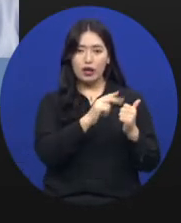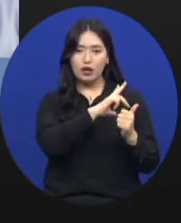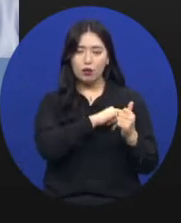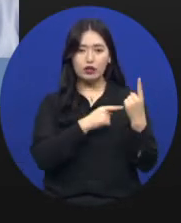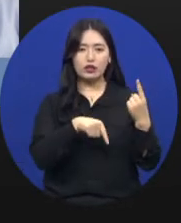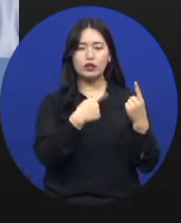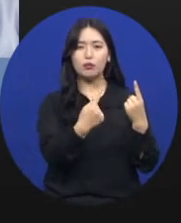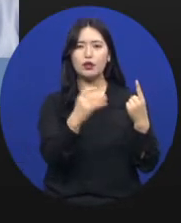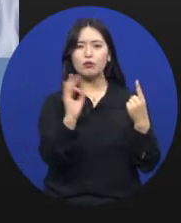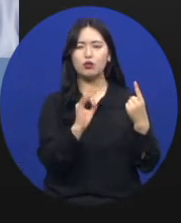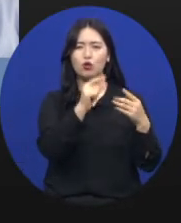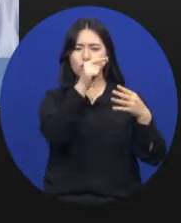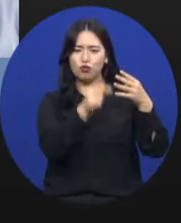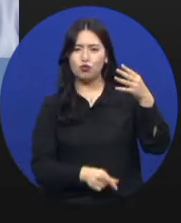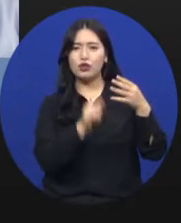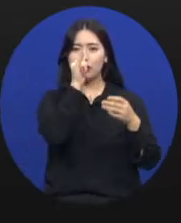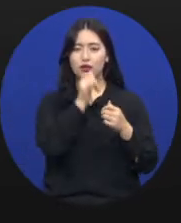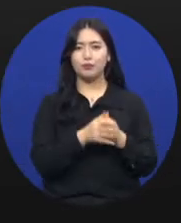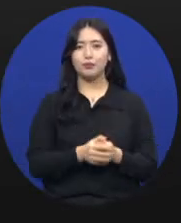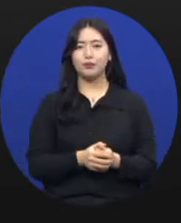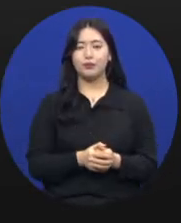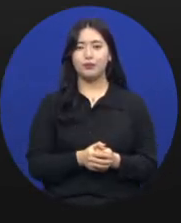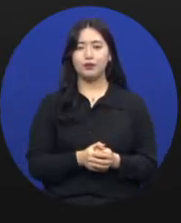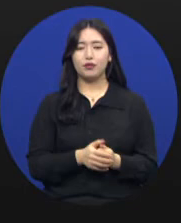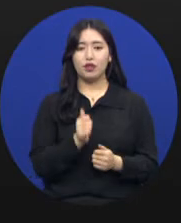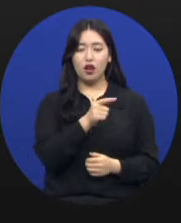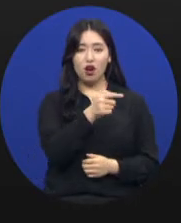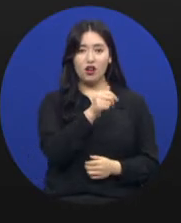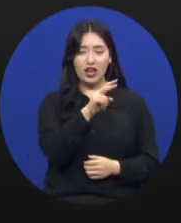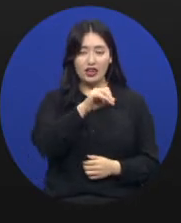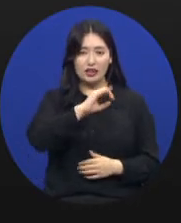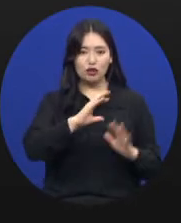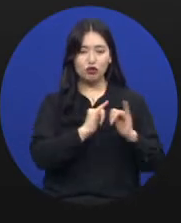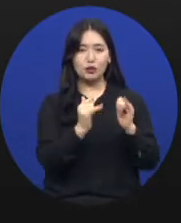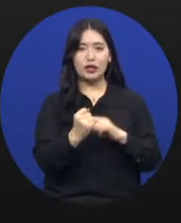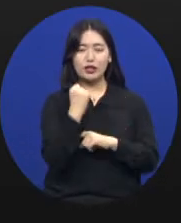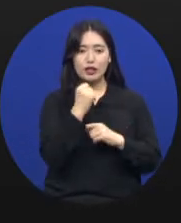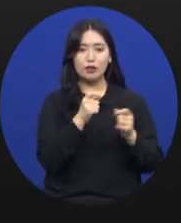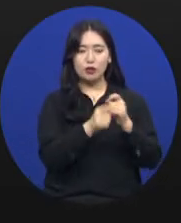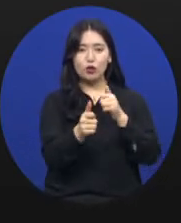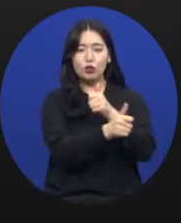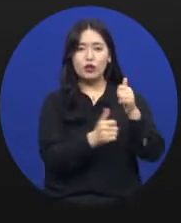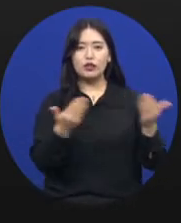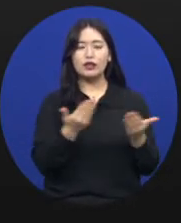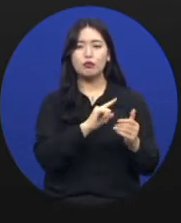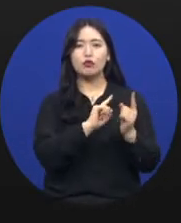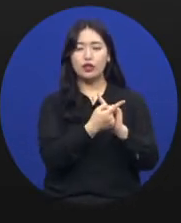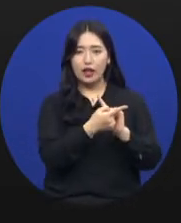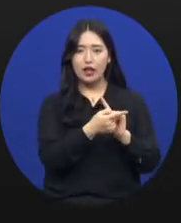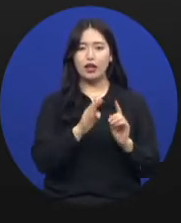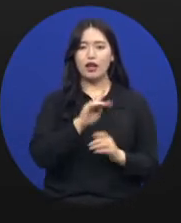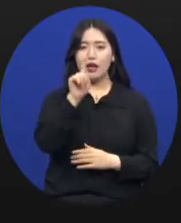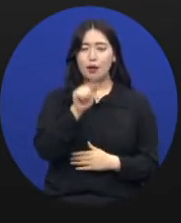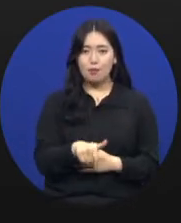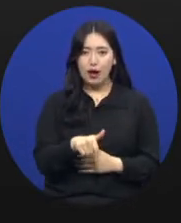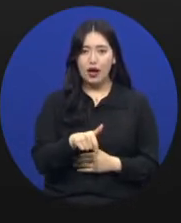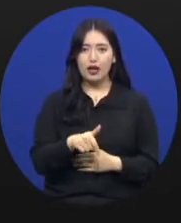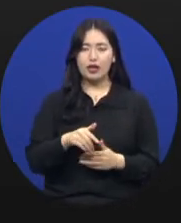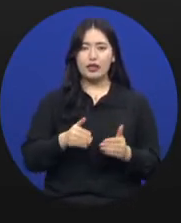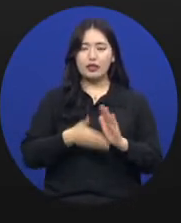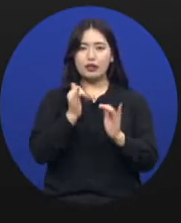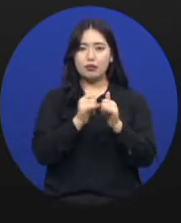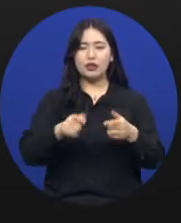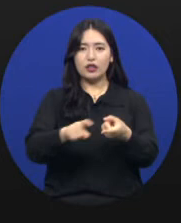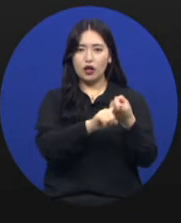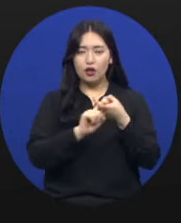2.1% 순이었습니다 화양 진 구매에 흰 도당 위원장 직무대행 박찬식 힘인 정치 연대 제주